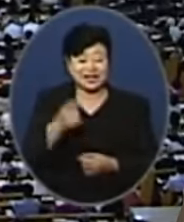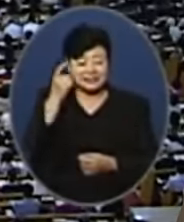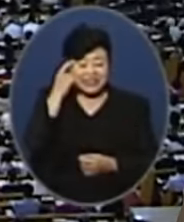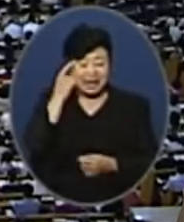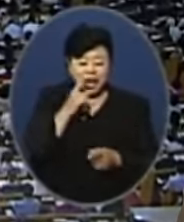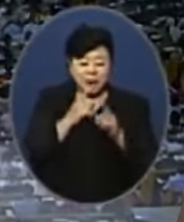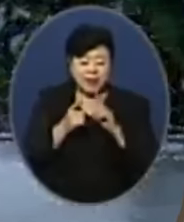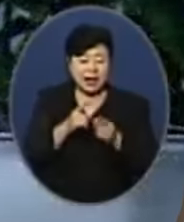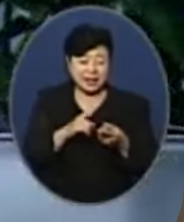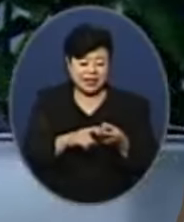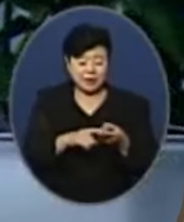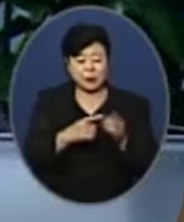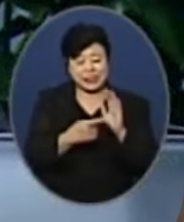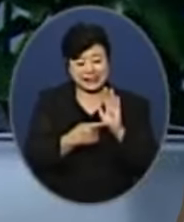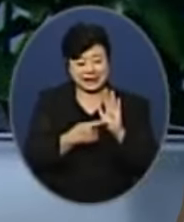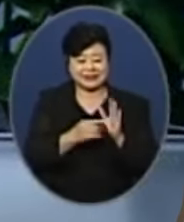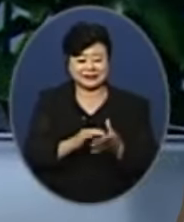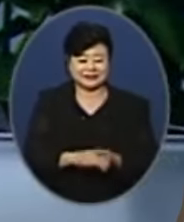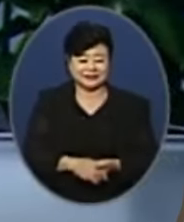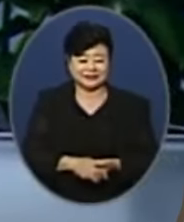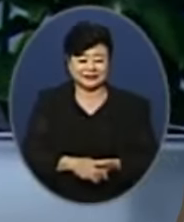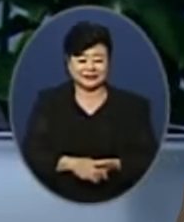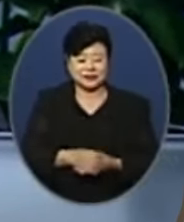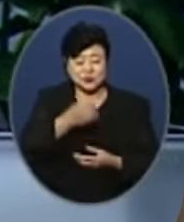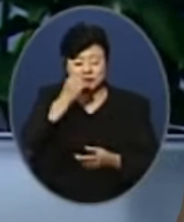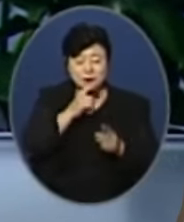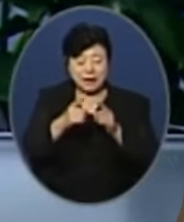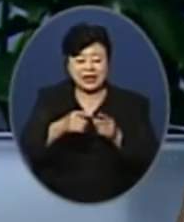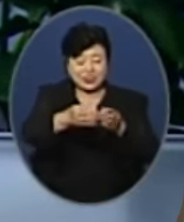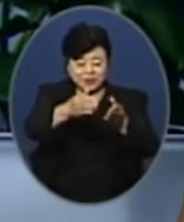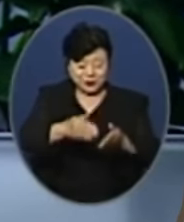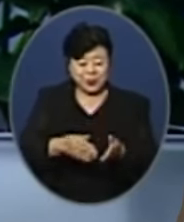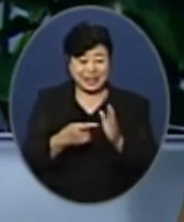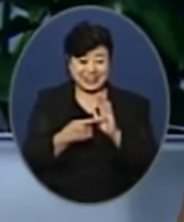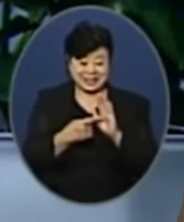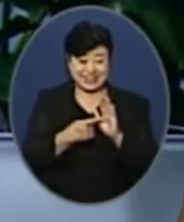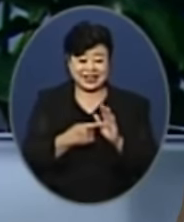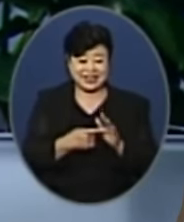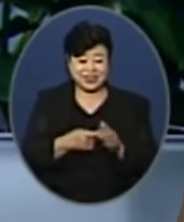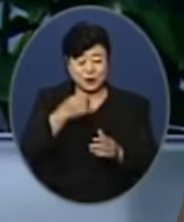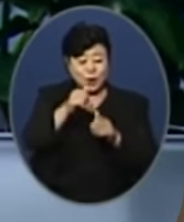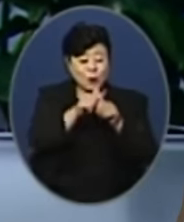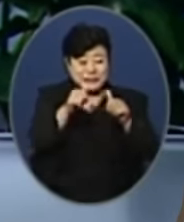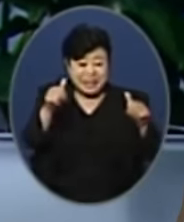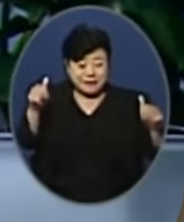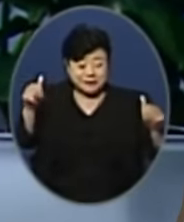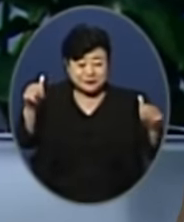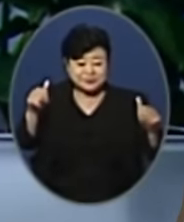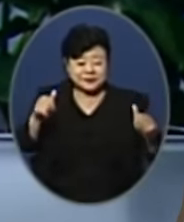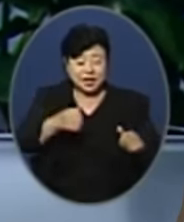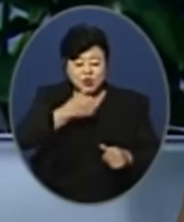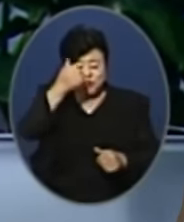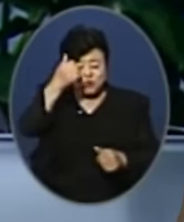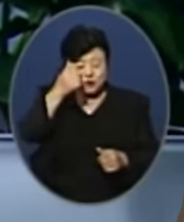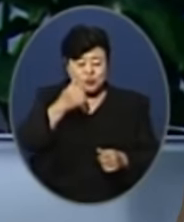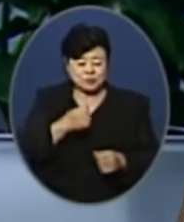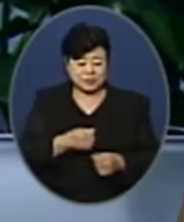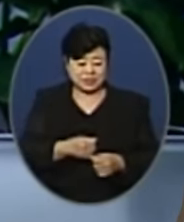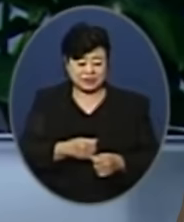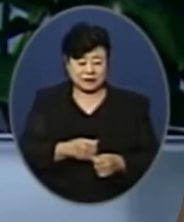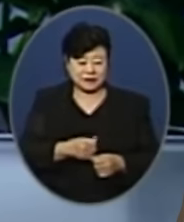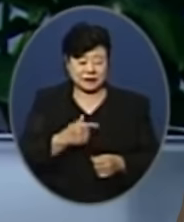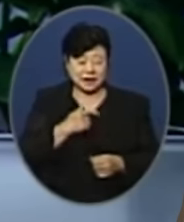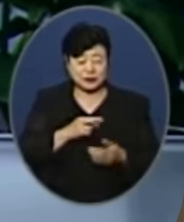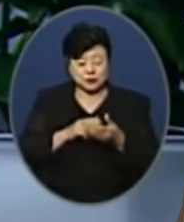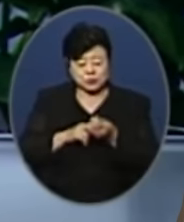생각도 말을 해서 나타나지 않아요. 꿈도 말을 통해서 나타나는 것입니다. 요셉이 자기 꿈꾸고